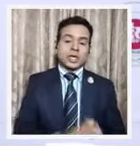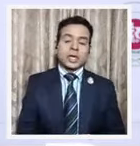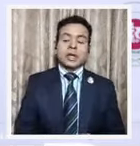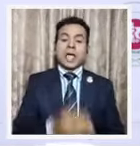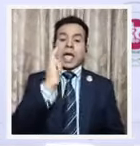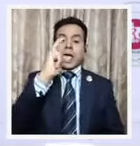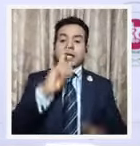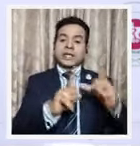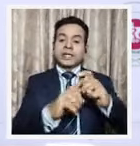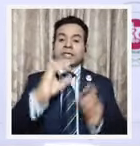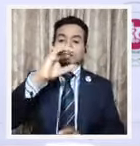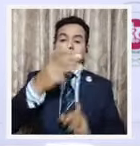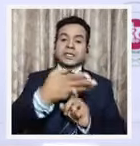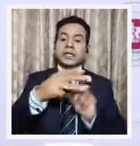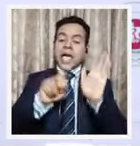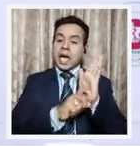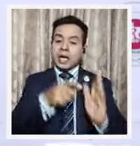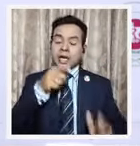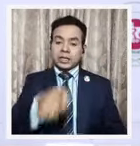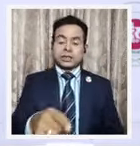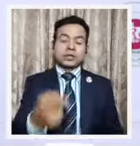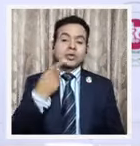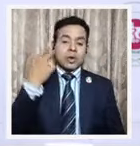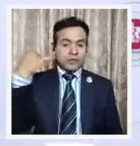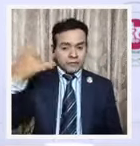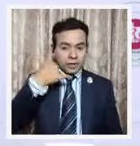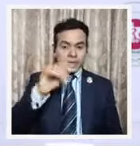333 এই নাম্বারে ফোন কল গ্রহণ করা হয়েছে